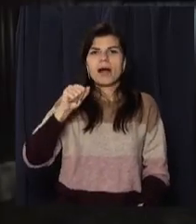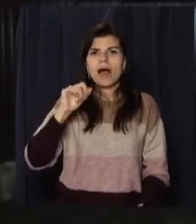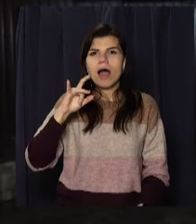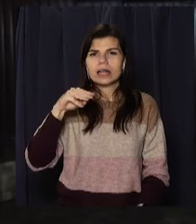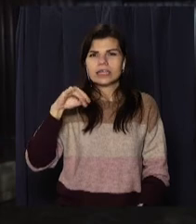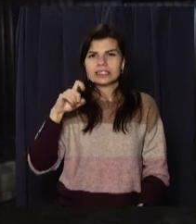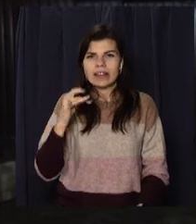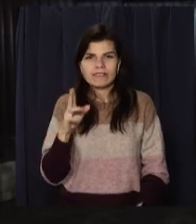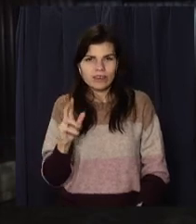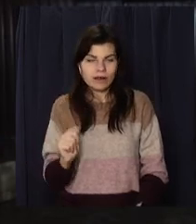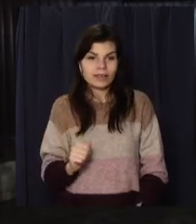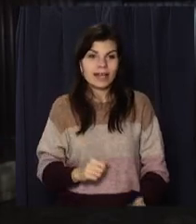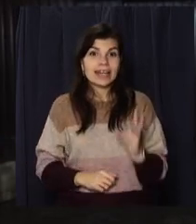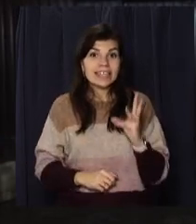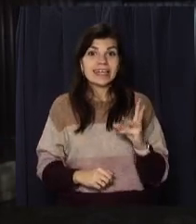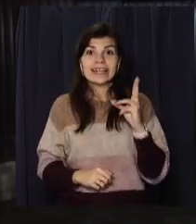2, 3,